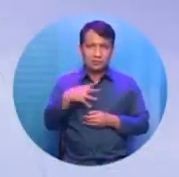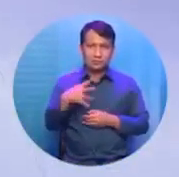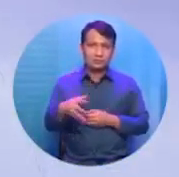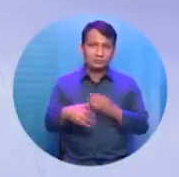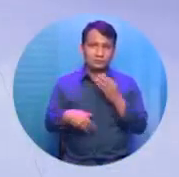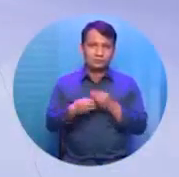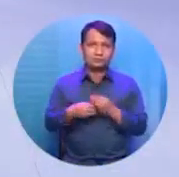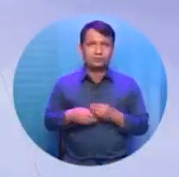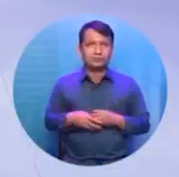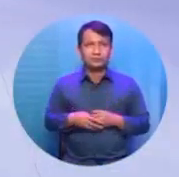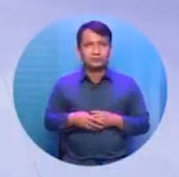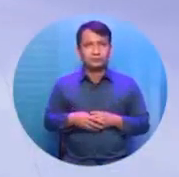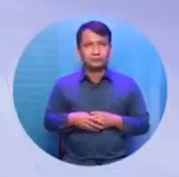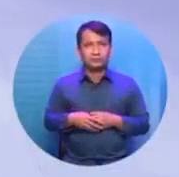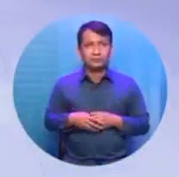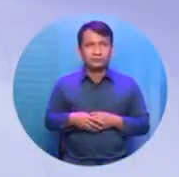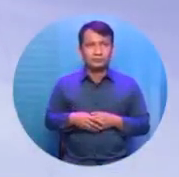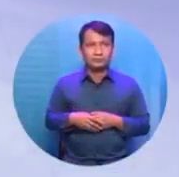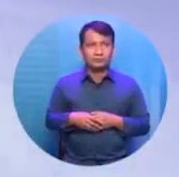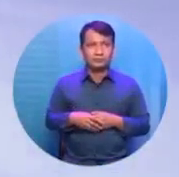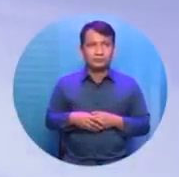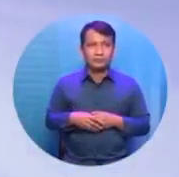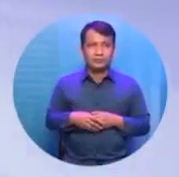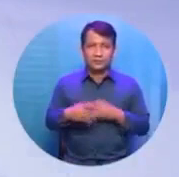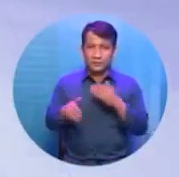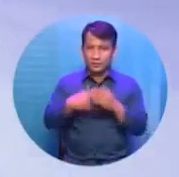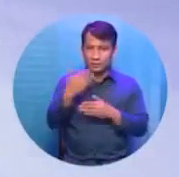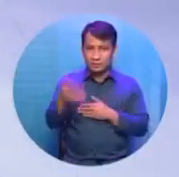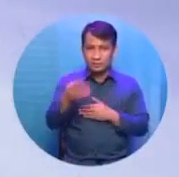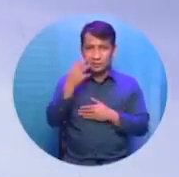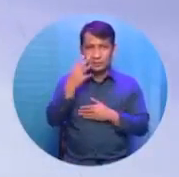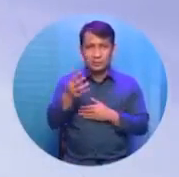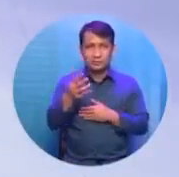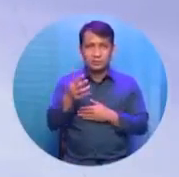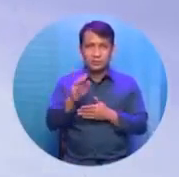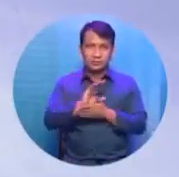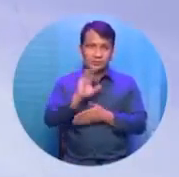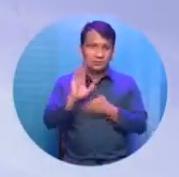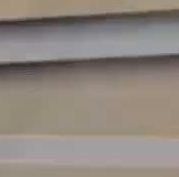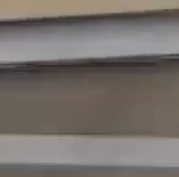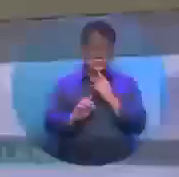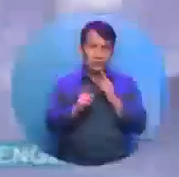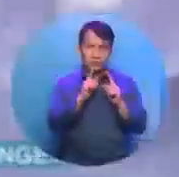Alright. Ngayon naman po, manood tayo ng accomplishment.